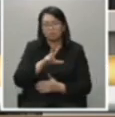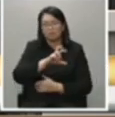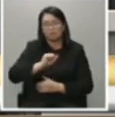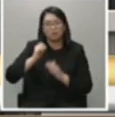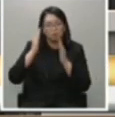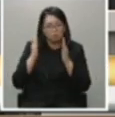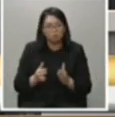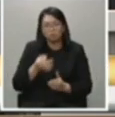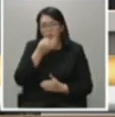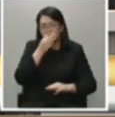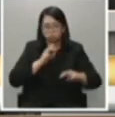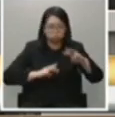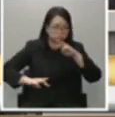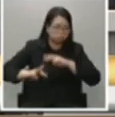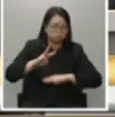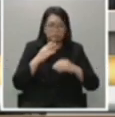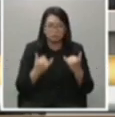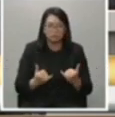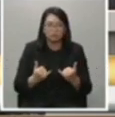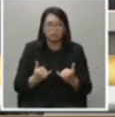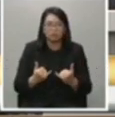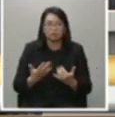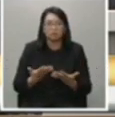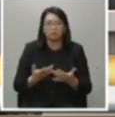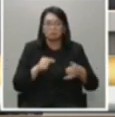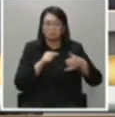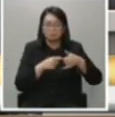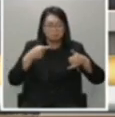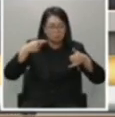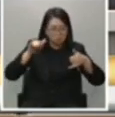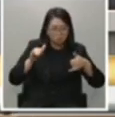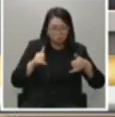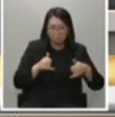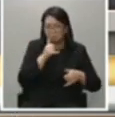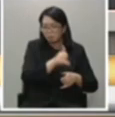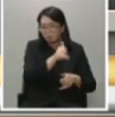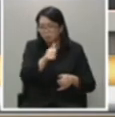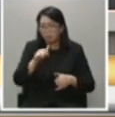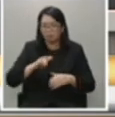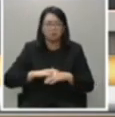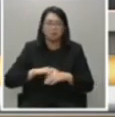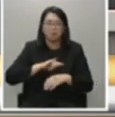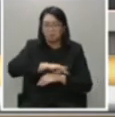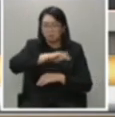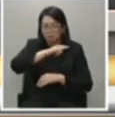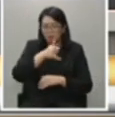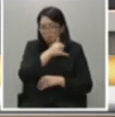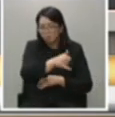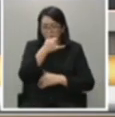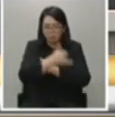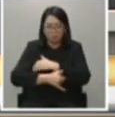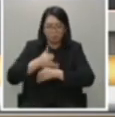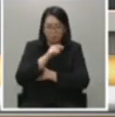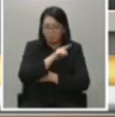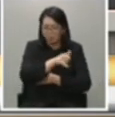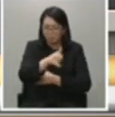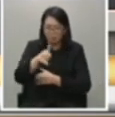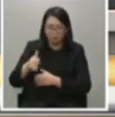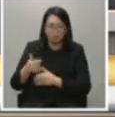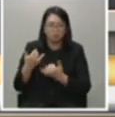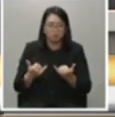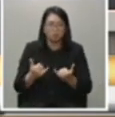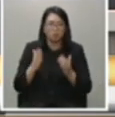อนนี้การเจรจาที่ล้มเหลวของพลเอกประยุทธ์จนถูกตัดสิทธิ์ GSP กำลังจะทำให้คนตกงานเพิ่มเป็นนับล้านค